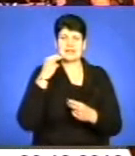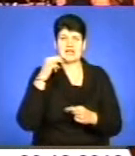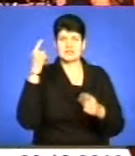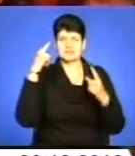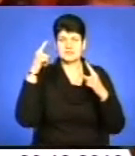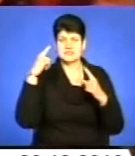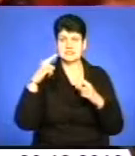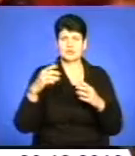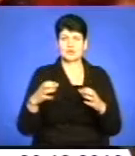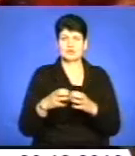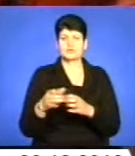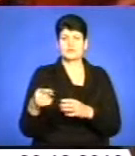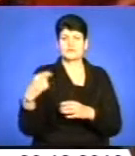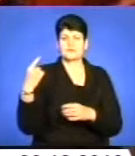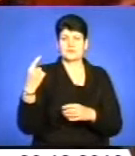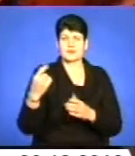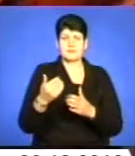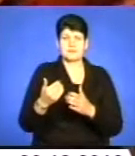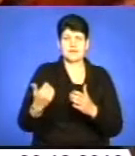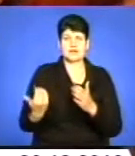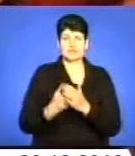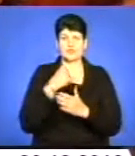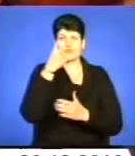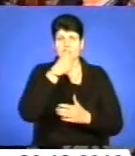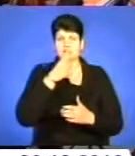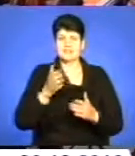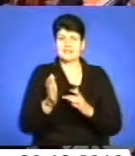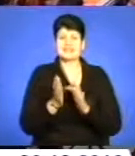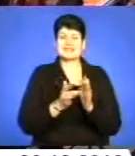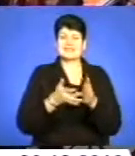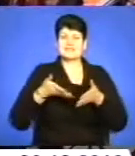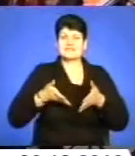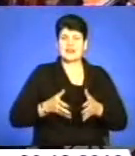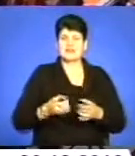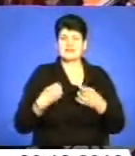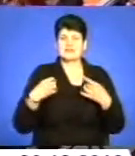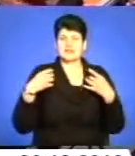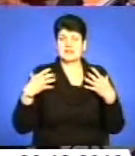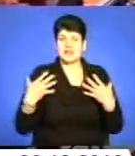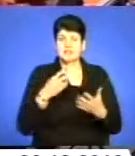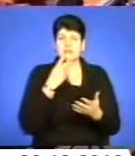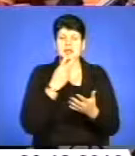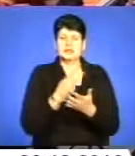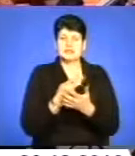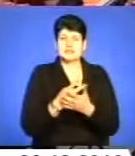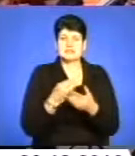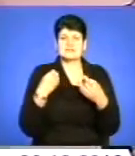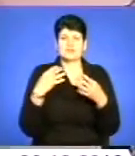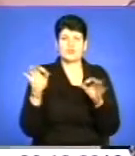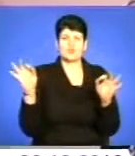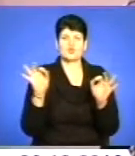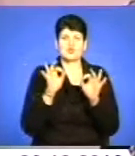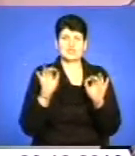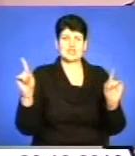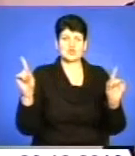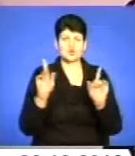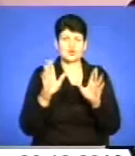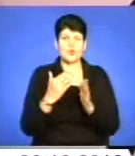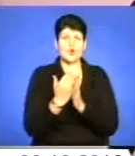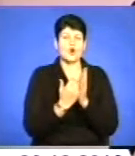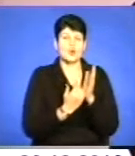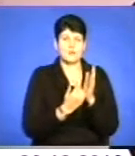колективом Тернопільщини. Напередодні новорічних та різдвяних свят оркестр представ тернополянам святкову музичну програму. Хочу вам сказати